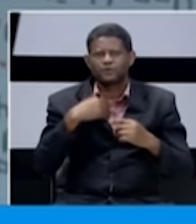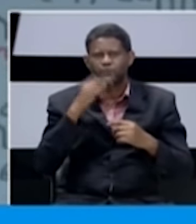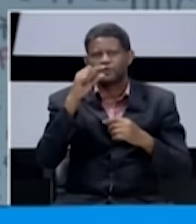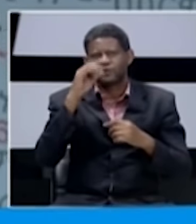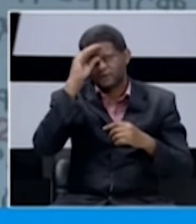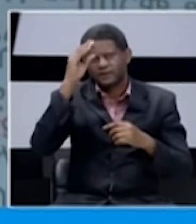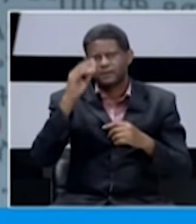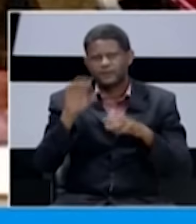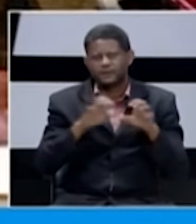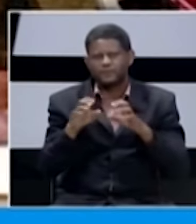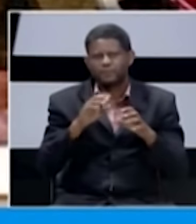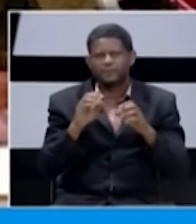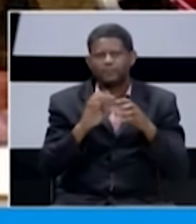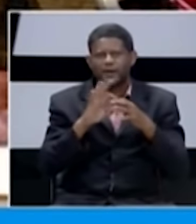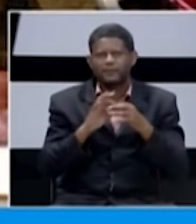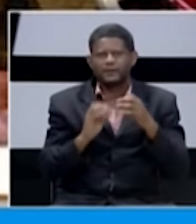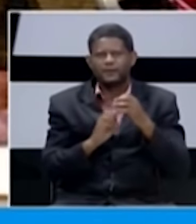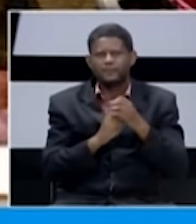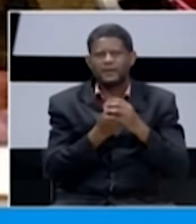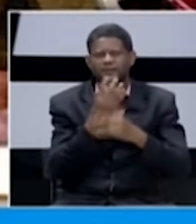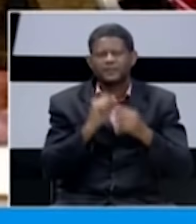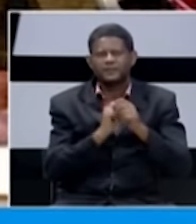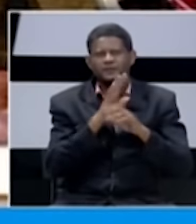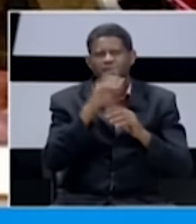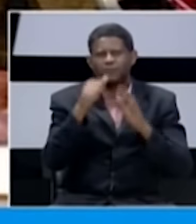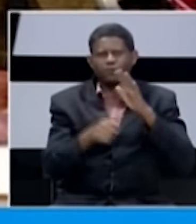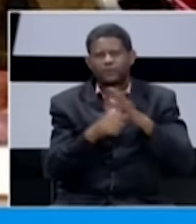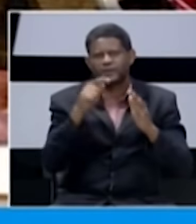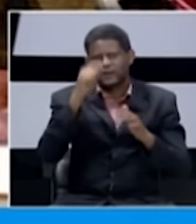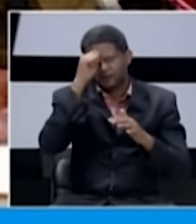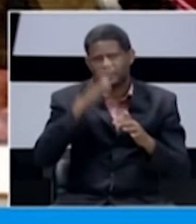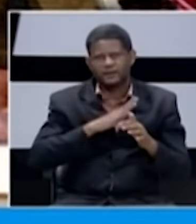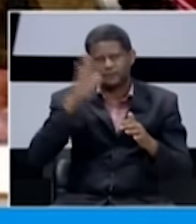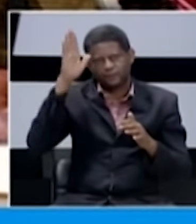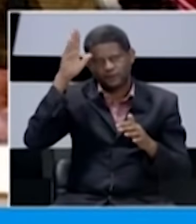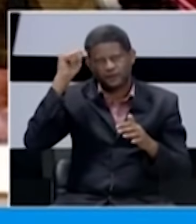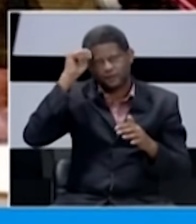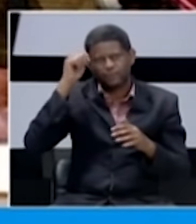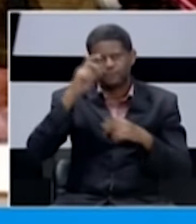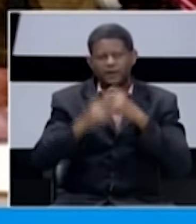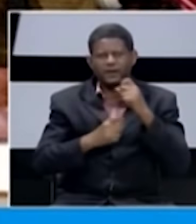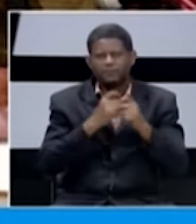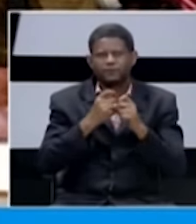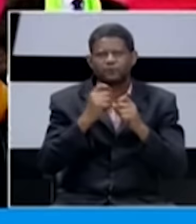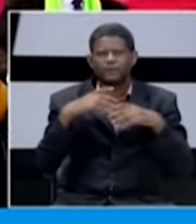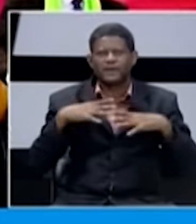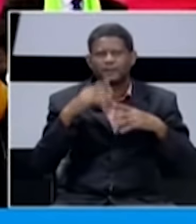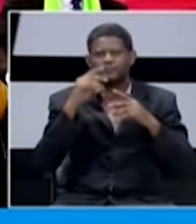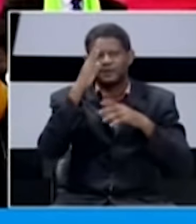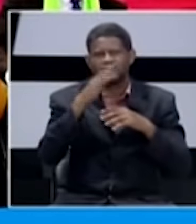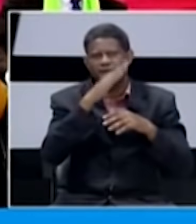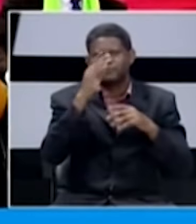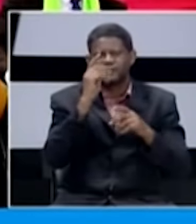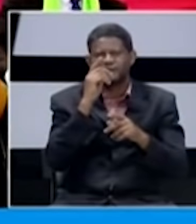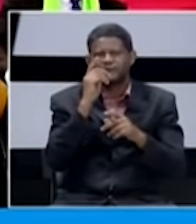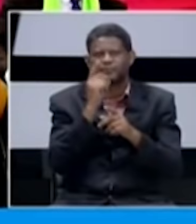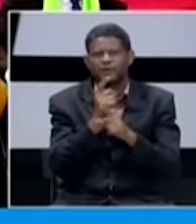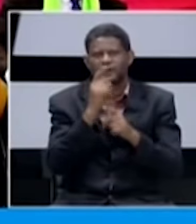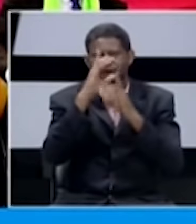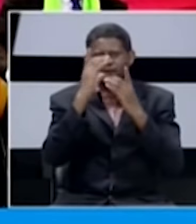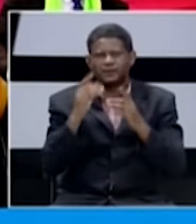جمعة قليسة أبوان برتا محبر آيتا قبره والتخلى هايمانوت ببعمتو بعال مسكال بزدمغة أقباب إن تخبر ممسو